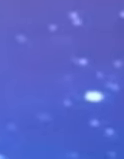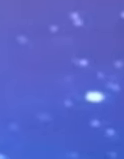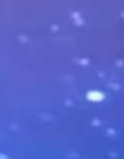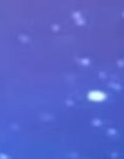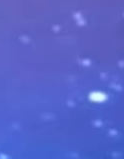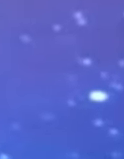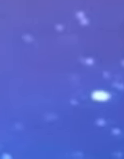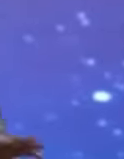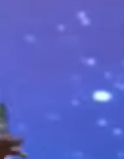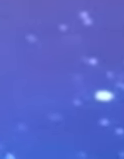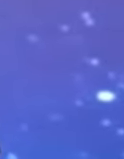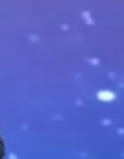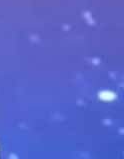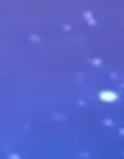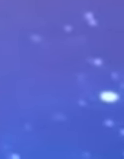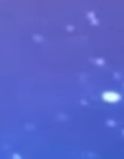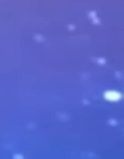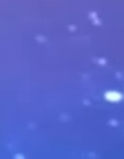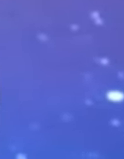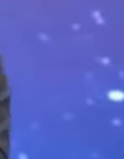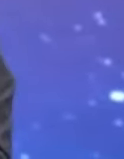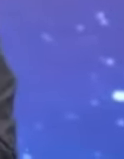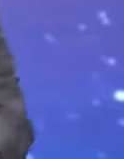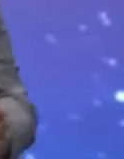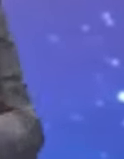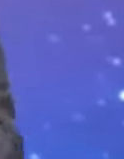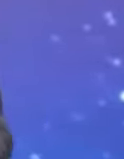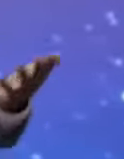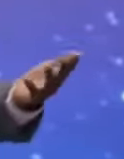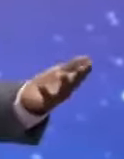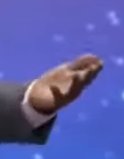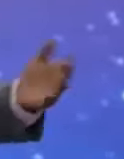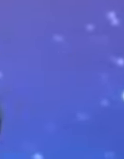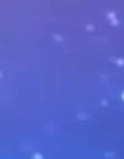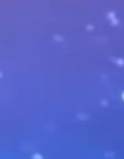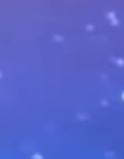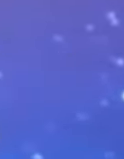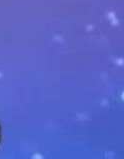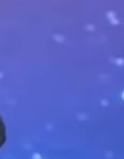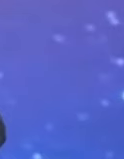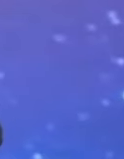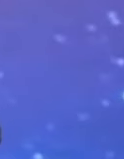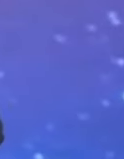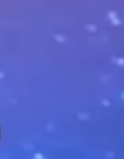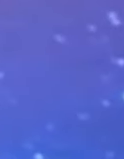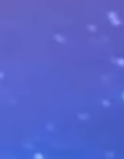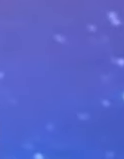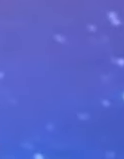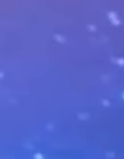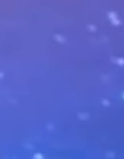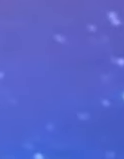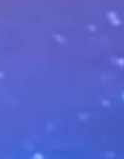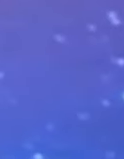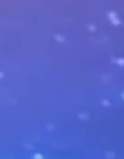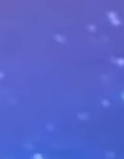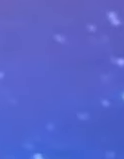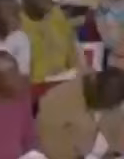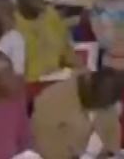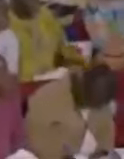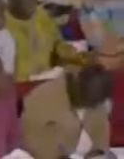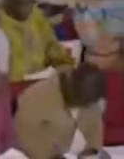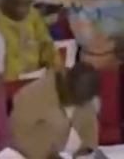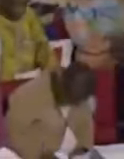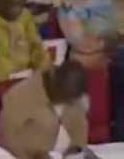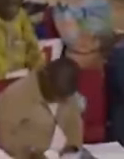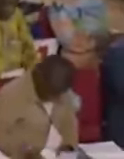toujours comme ça ils ne feront pas la il verra pas la grâce de Dieu mais il a vu nous allons voir la grâce de Dieu dans ta vie nous